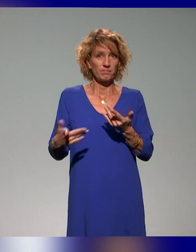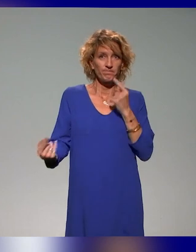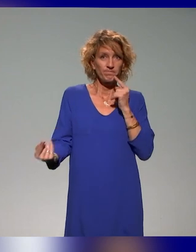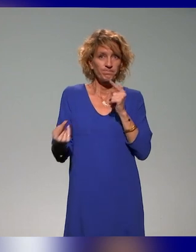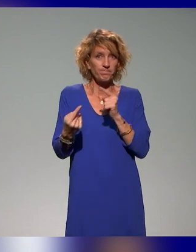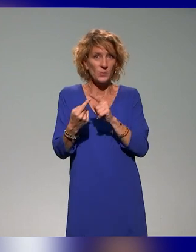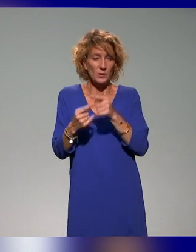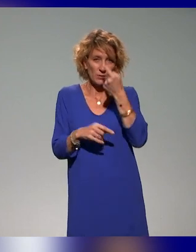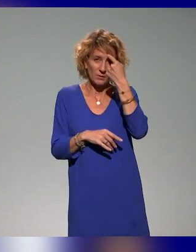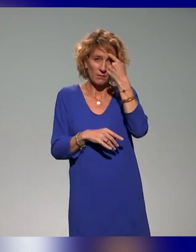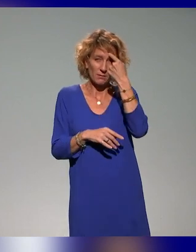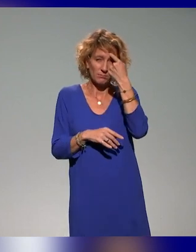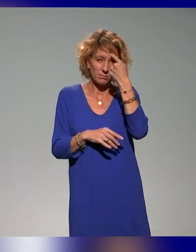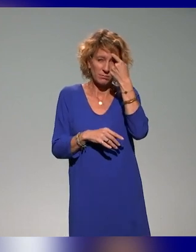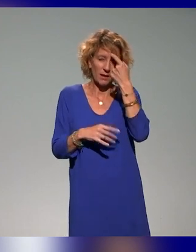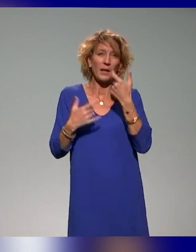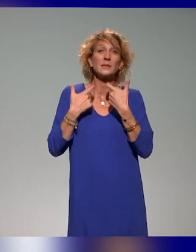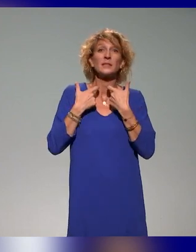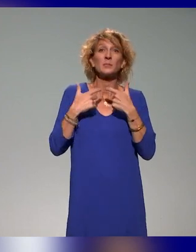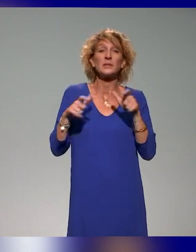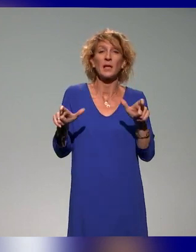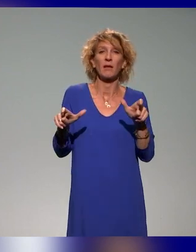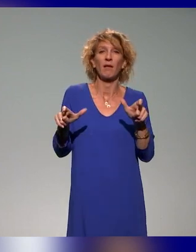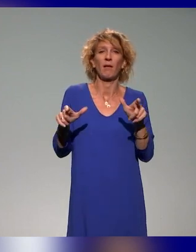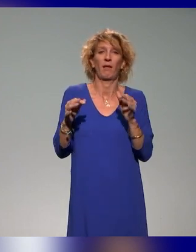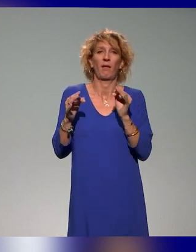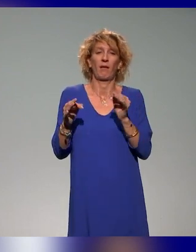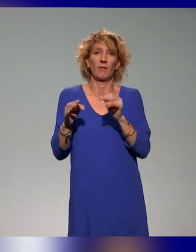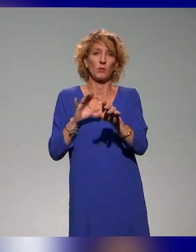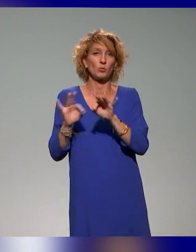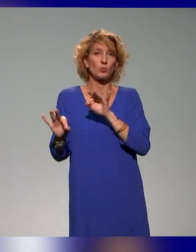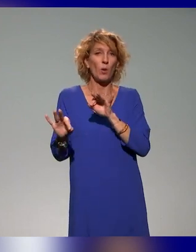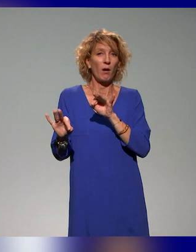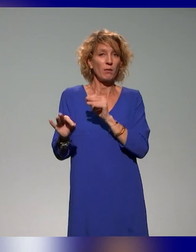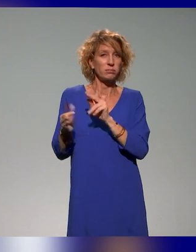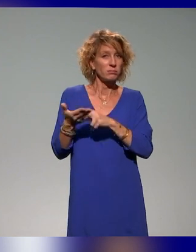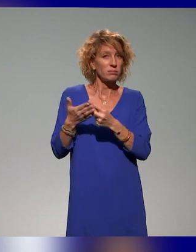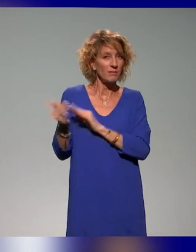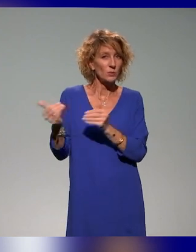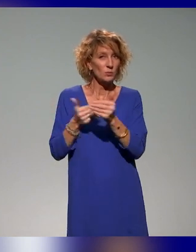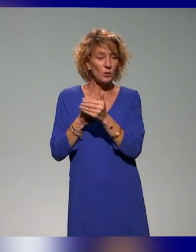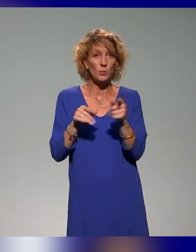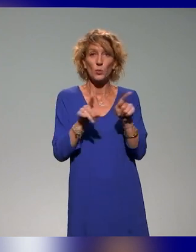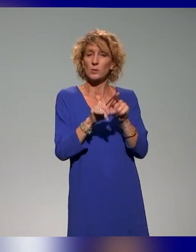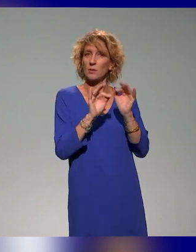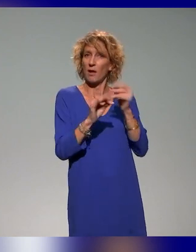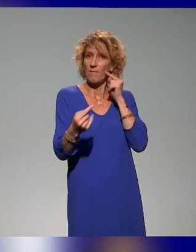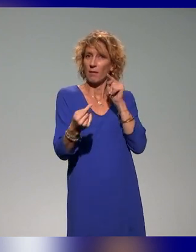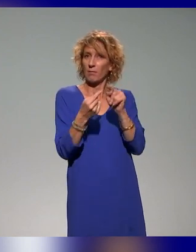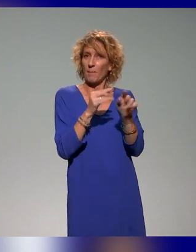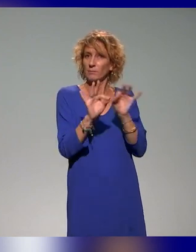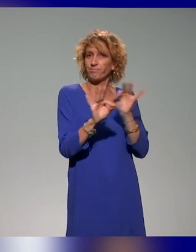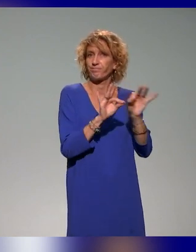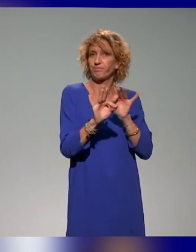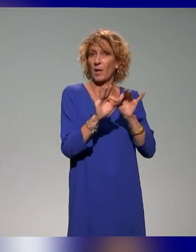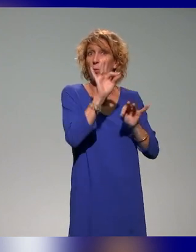objectif d'accessibilité en tête quand on va choisir la version Moodle, mais aussi quand on va choisir, eh bien, les thèmes et les paramétrages.